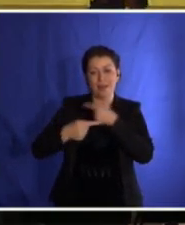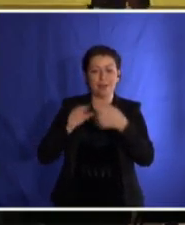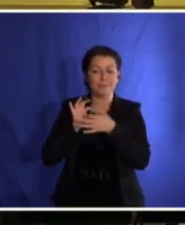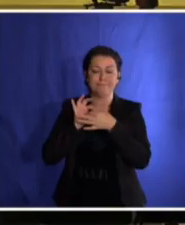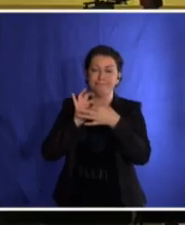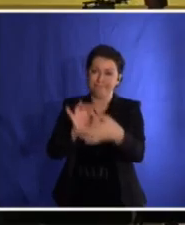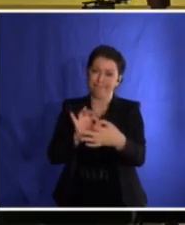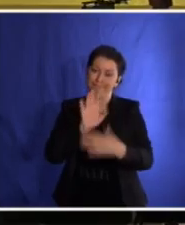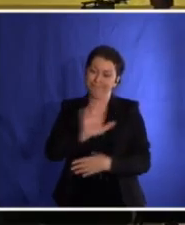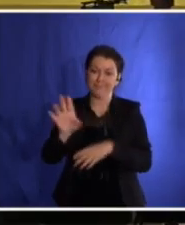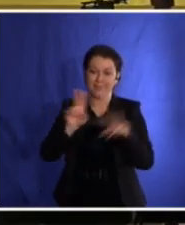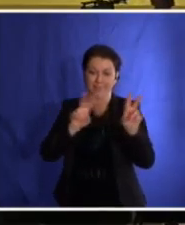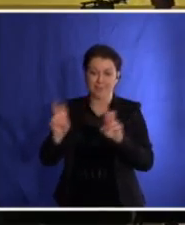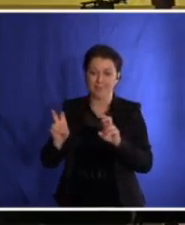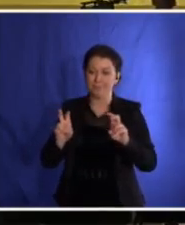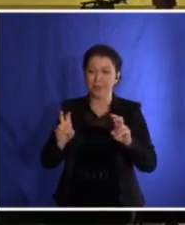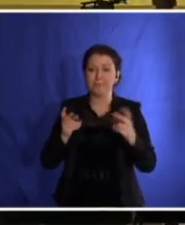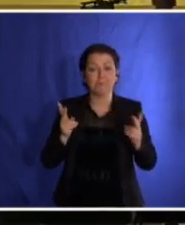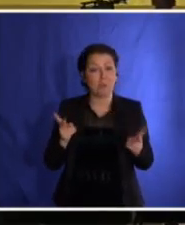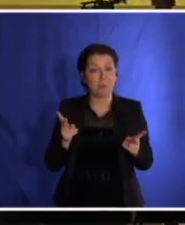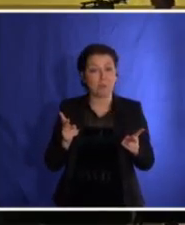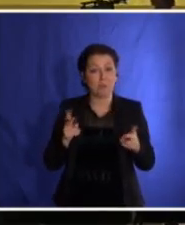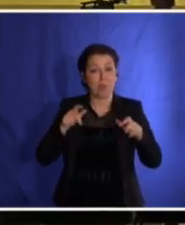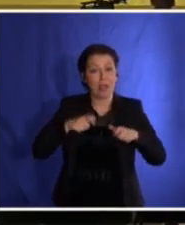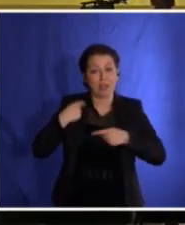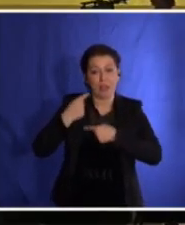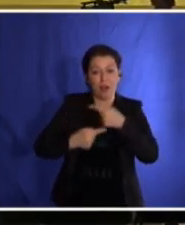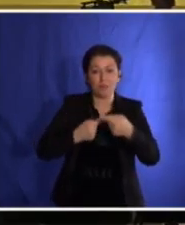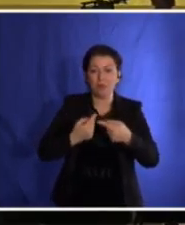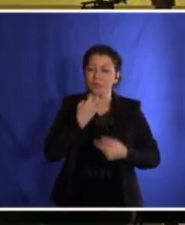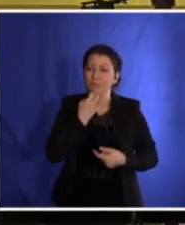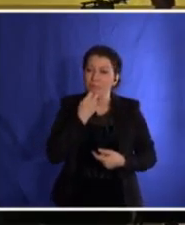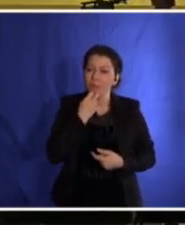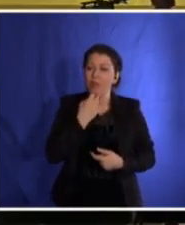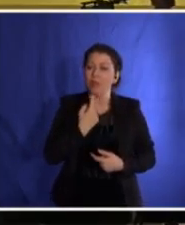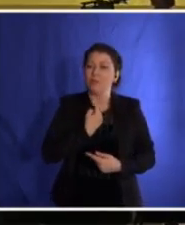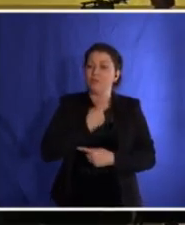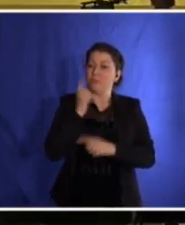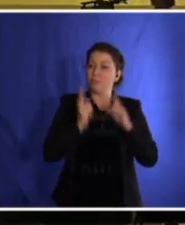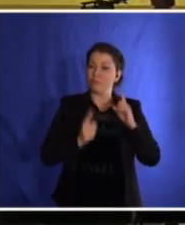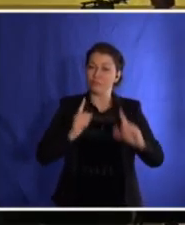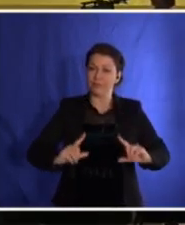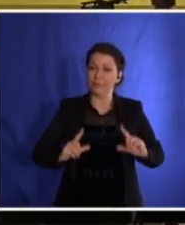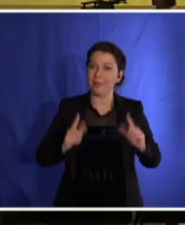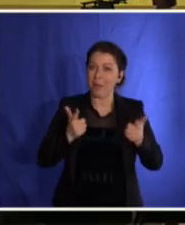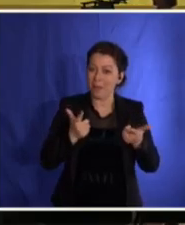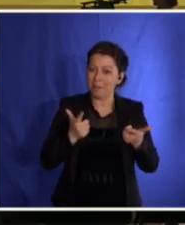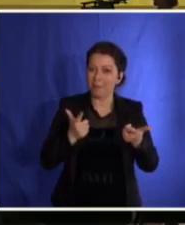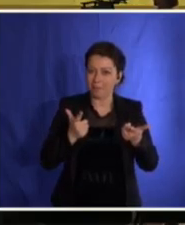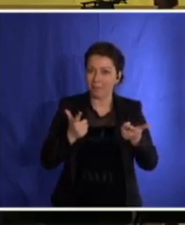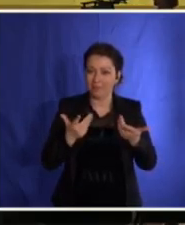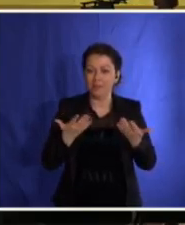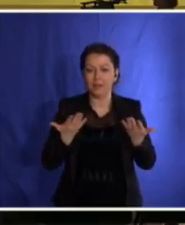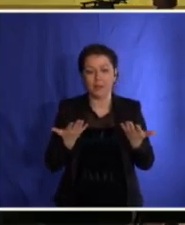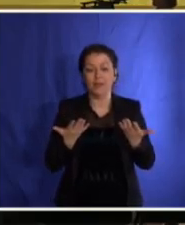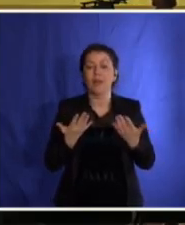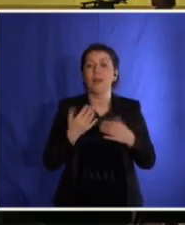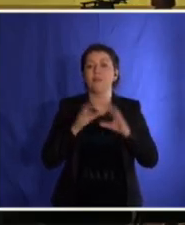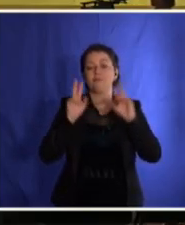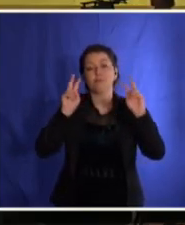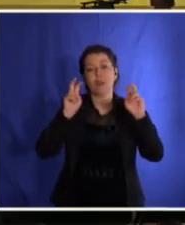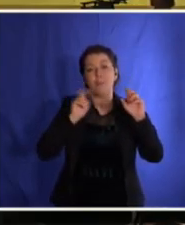ältere Generation möchte selbstbestimmend das Leben machen. Und jeder versteht unter Mobilität